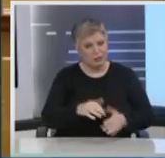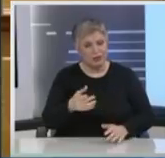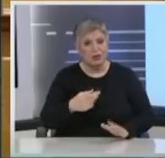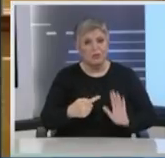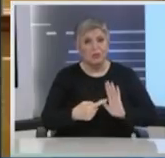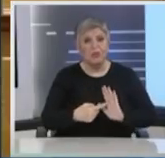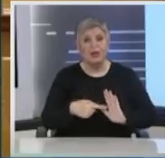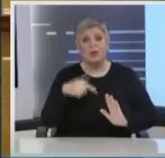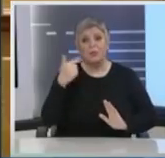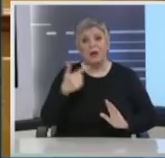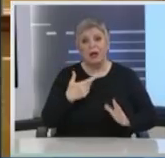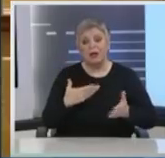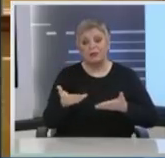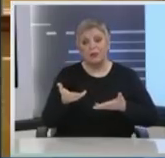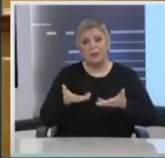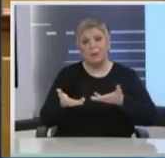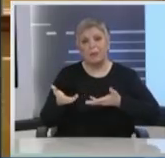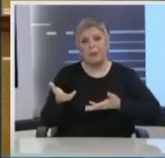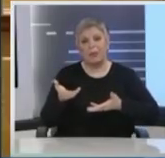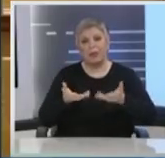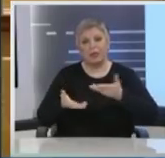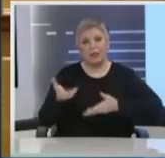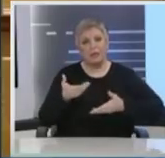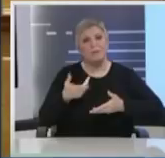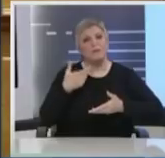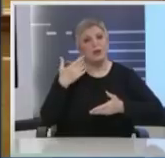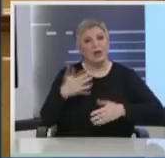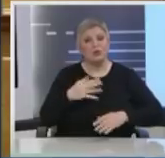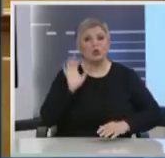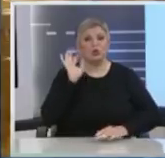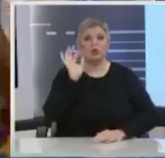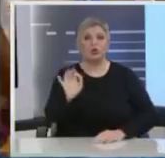είναι μεσολαβητές προκειμένου να επηρεάσουν υπουργούς?